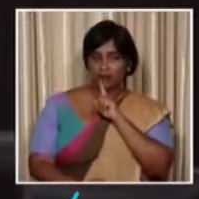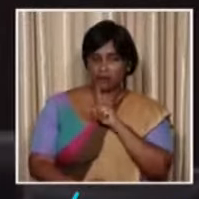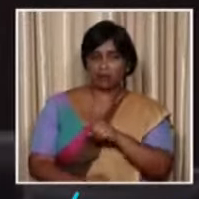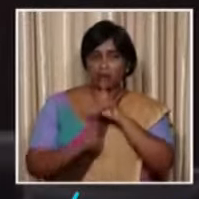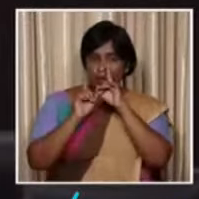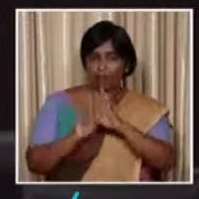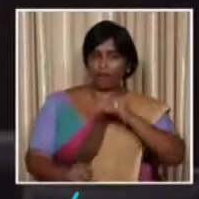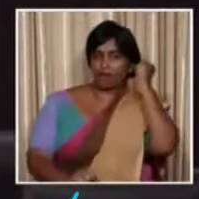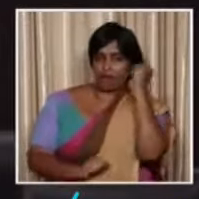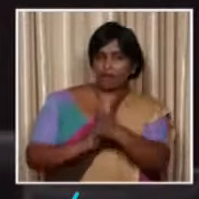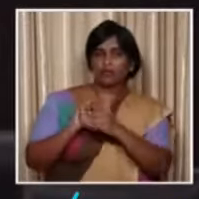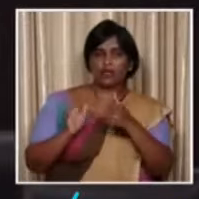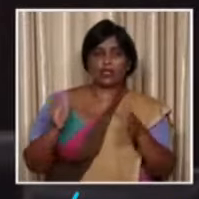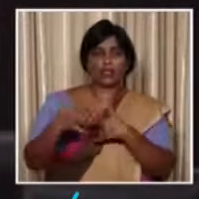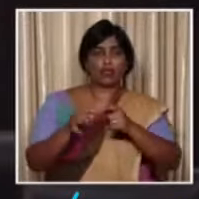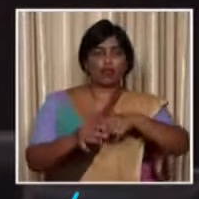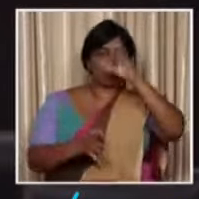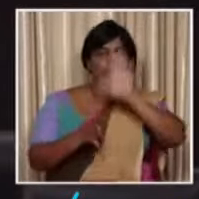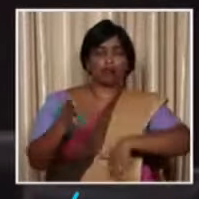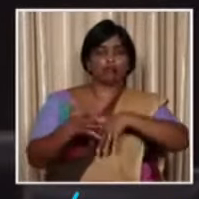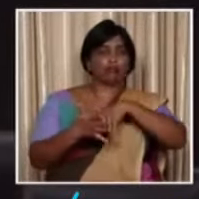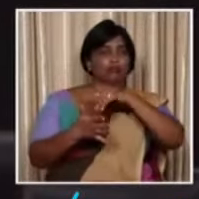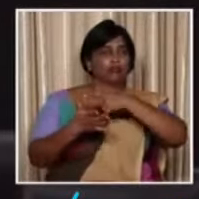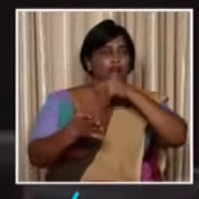මේ විදියට ගහනවා කැබිනට් නියෝගය